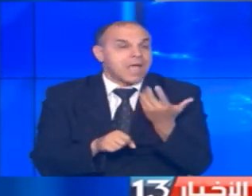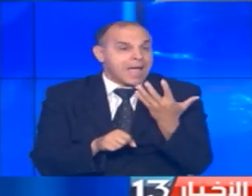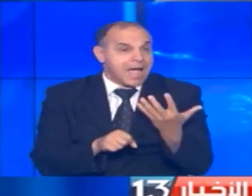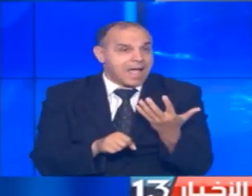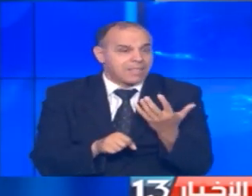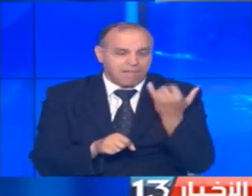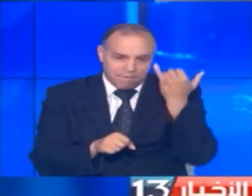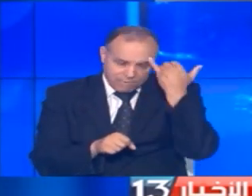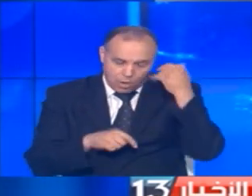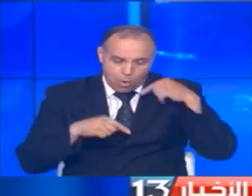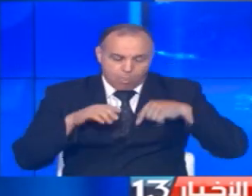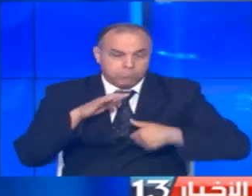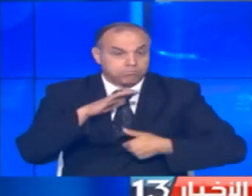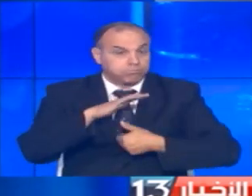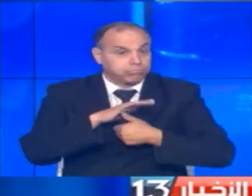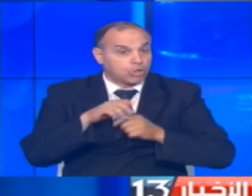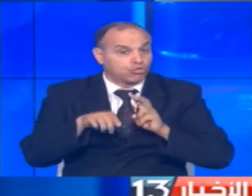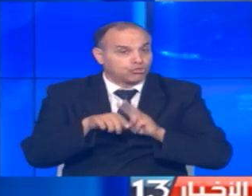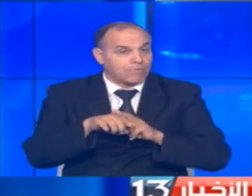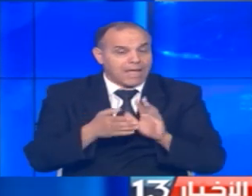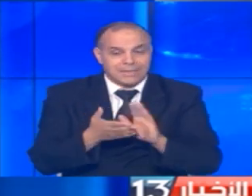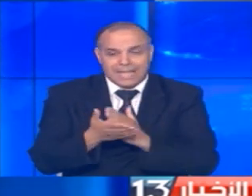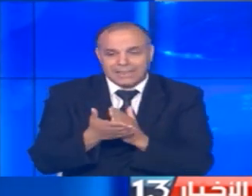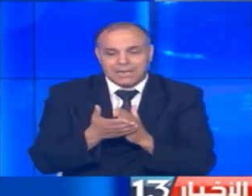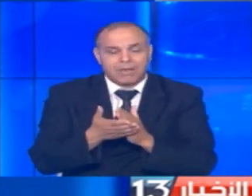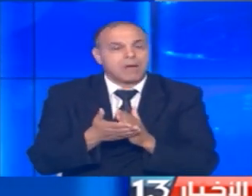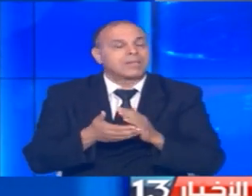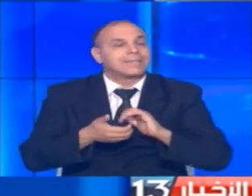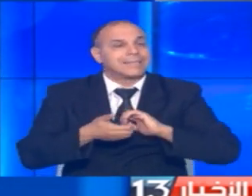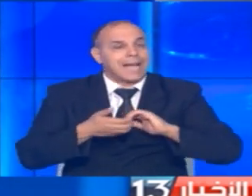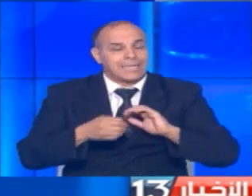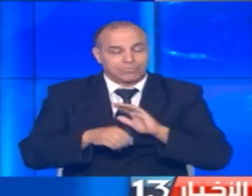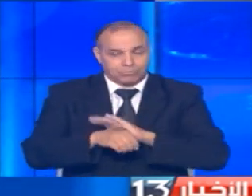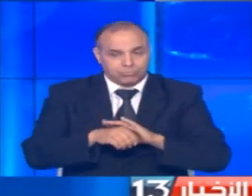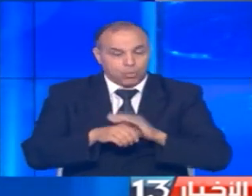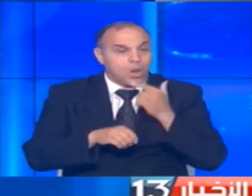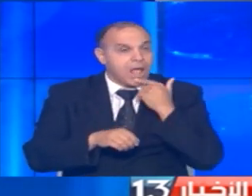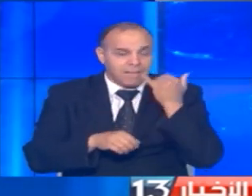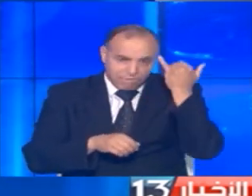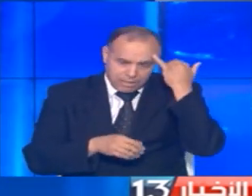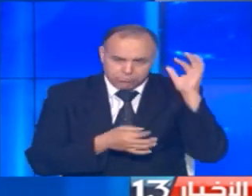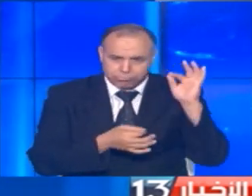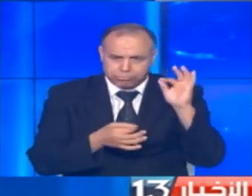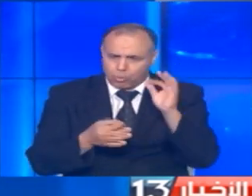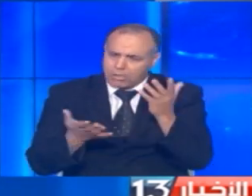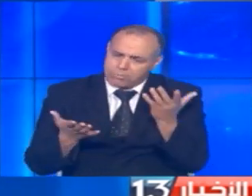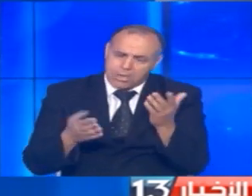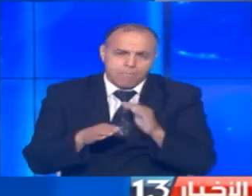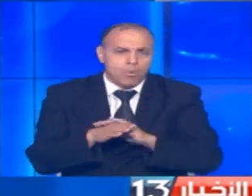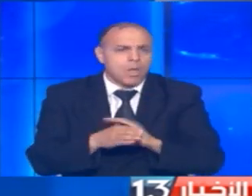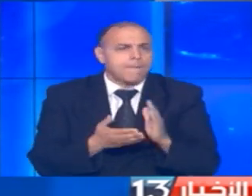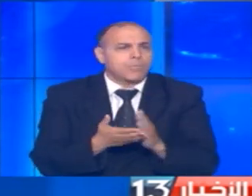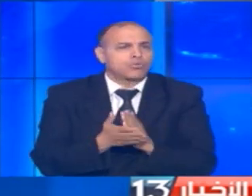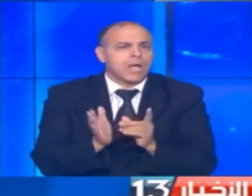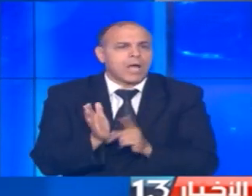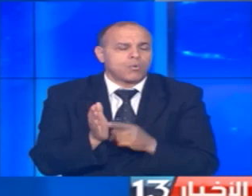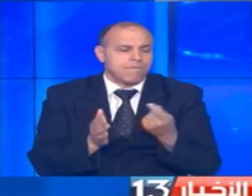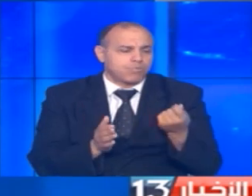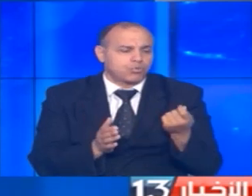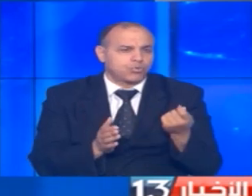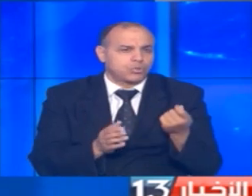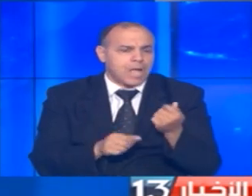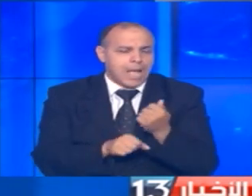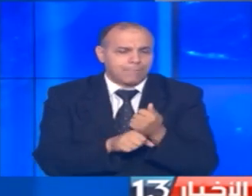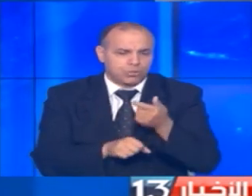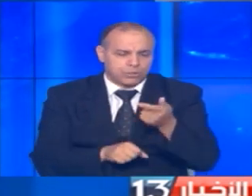وقد أبدى رئيس منظمة الأعراف استعداد المنظمة لتقديم مقترحات وآراء بخصوص مشروع قانون المالية